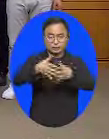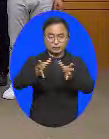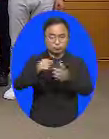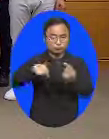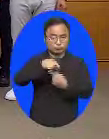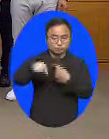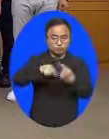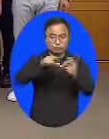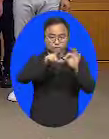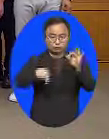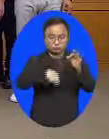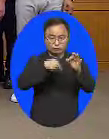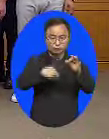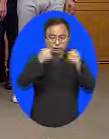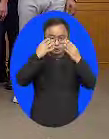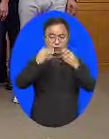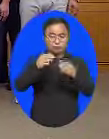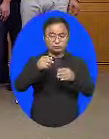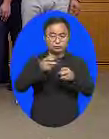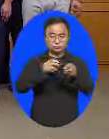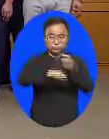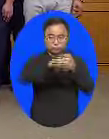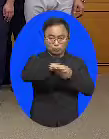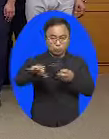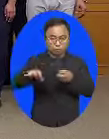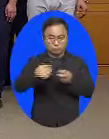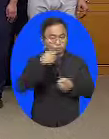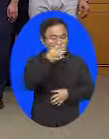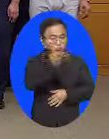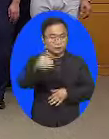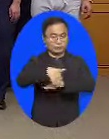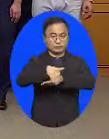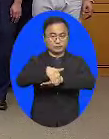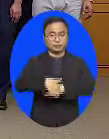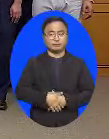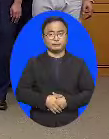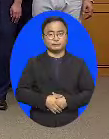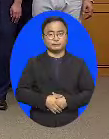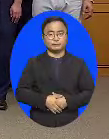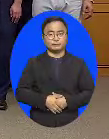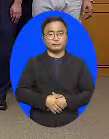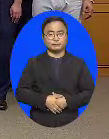디자인단을 운영해 오는 10월 중 새로운 정류소 모델을 선보일 계획입니다.